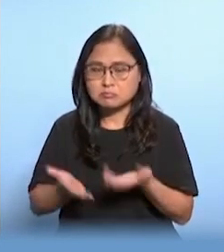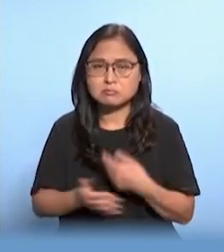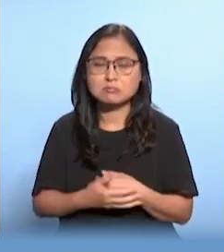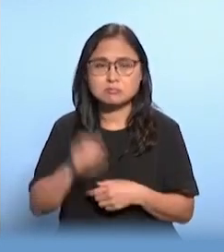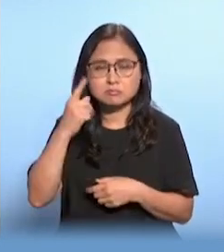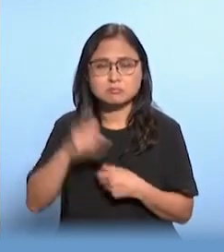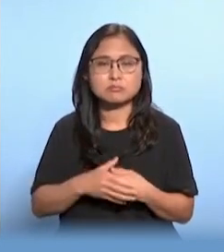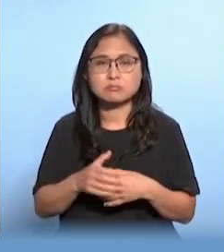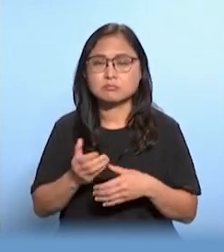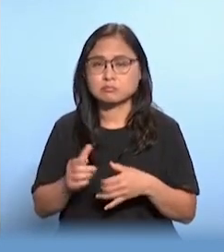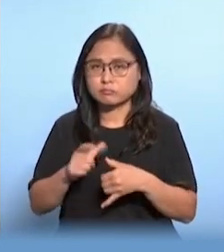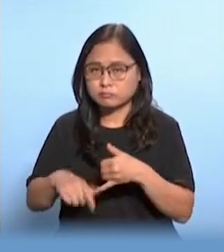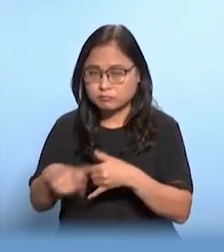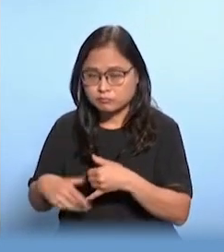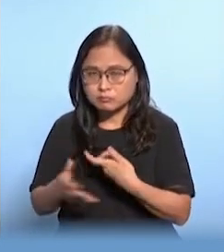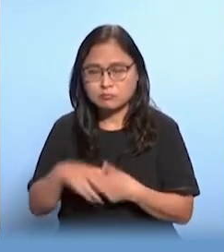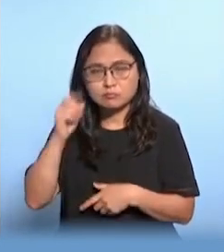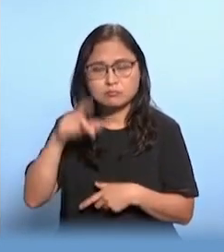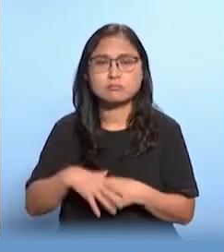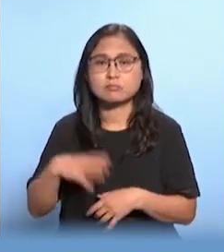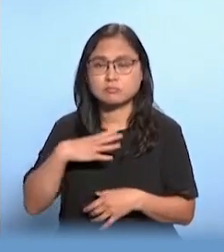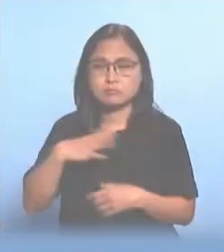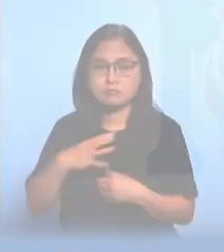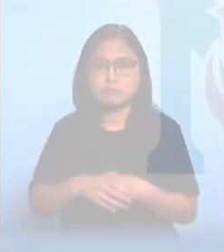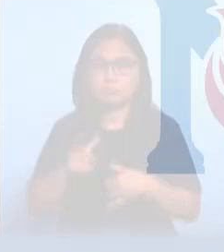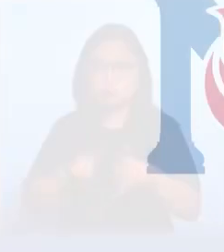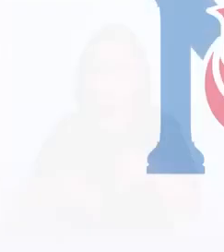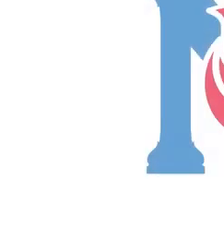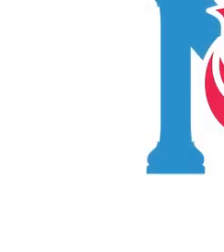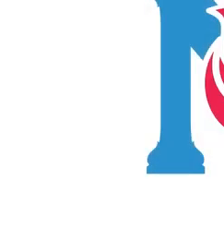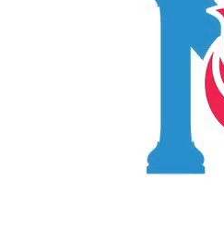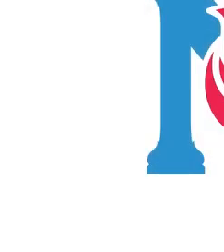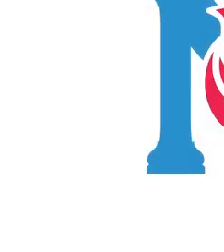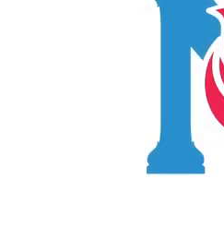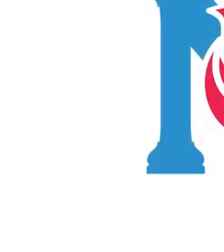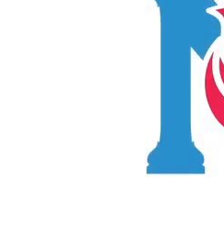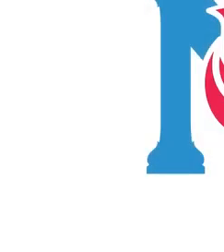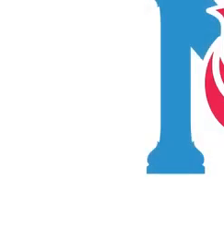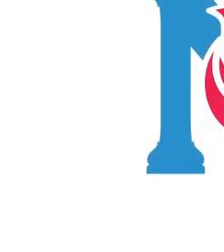的人道理由的話，我們都會以個案形式是提出協助和向內地反映。